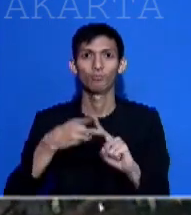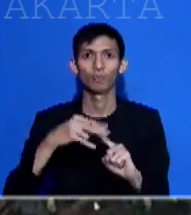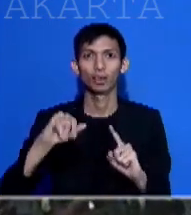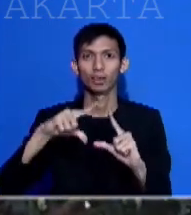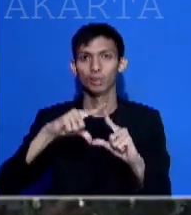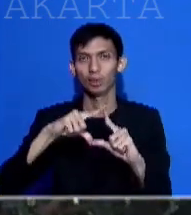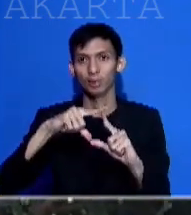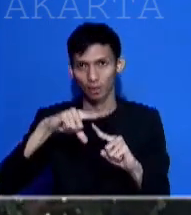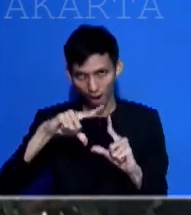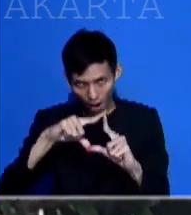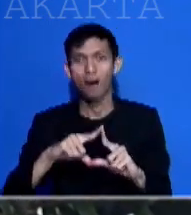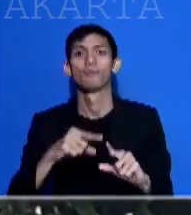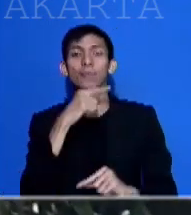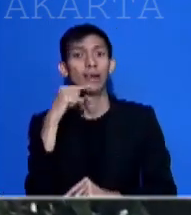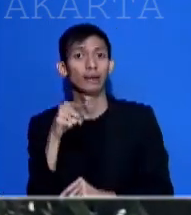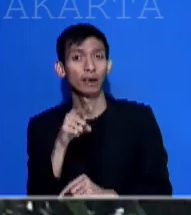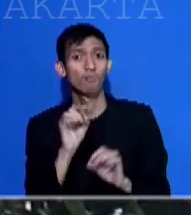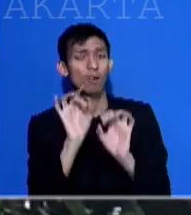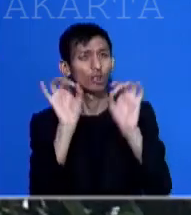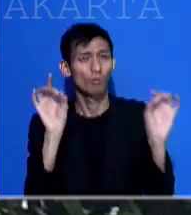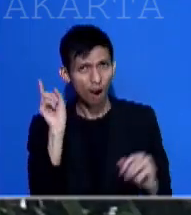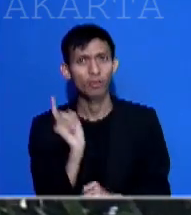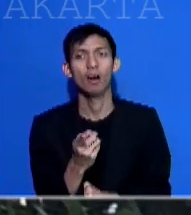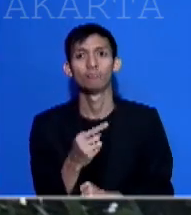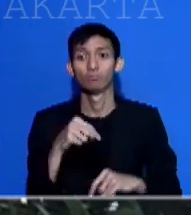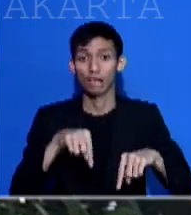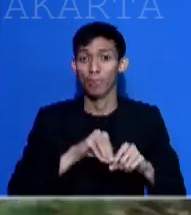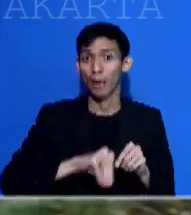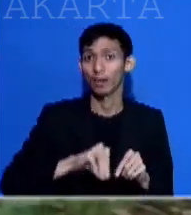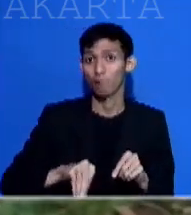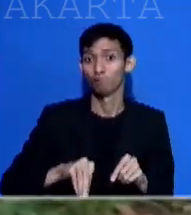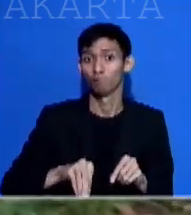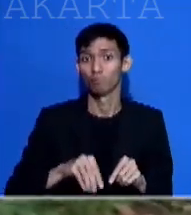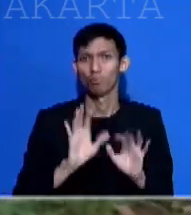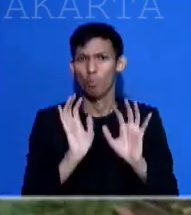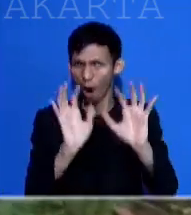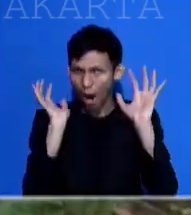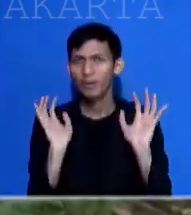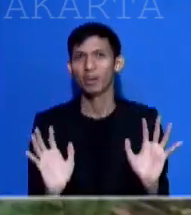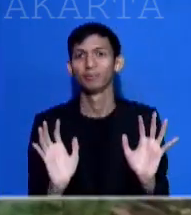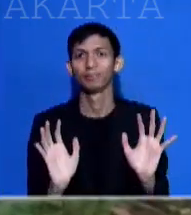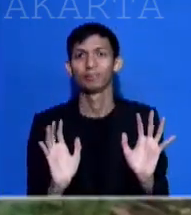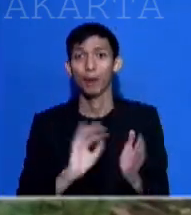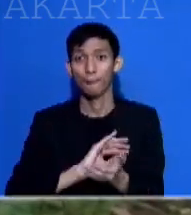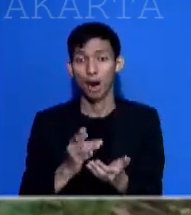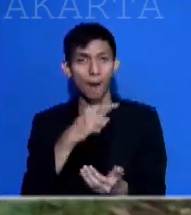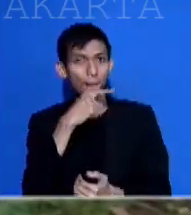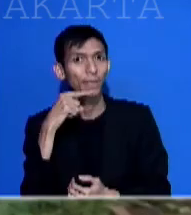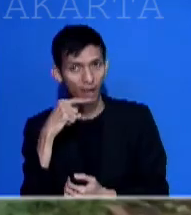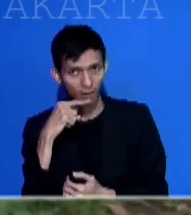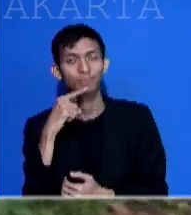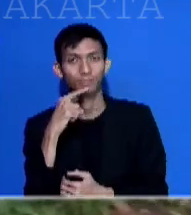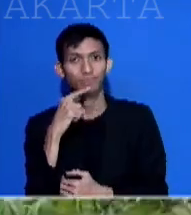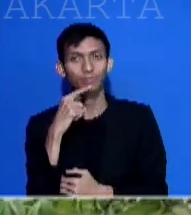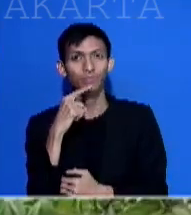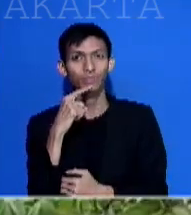saking sakathahing jinis pelem ingkang sampun wonten lan dipun tanem ing Indonesia. Pelem Grifta Merah menika gadah werni abrit jumbuh